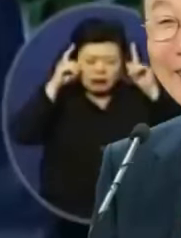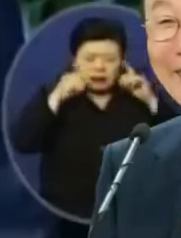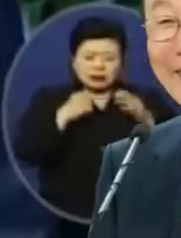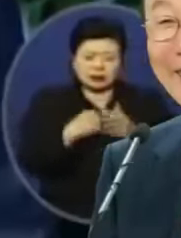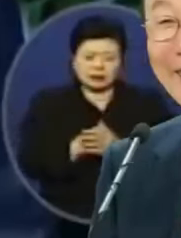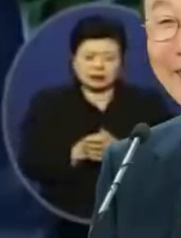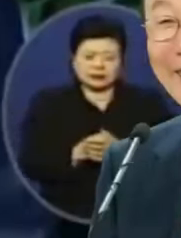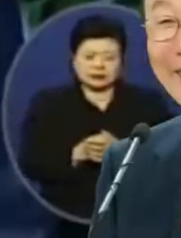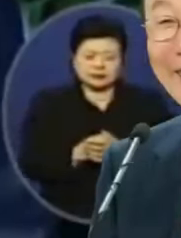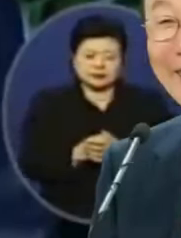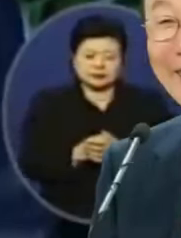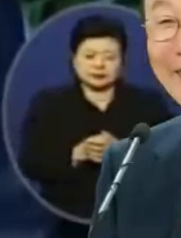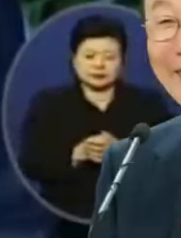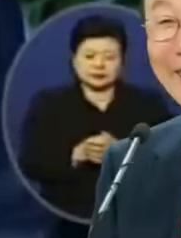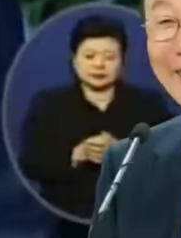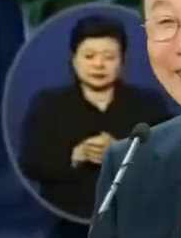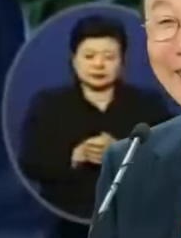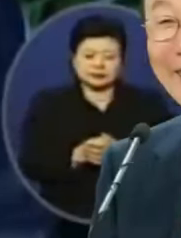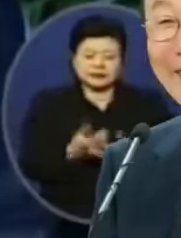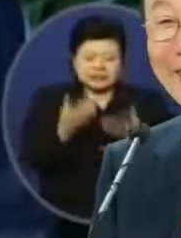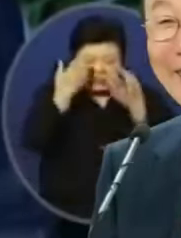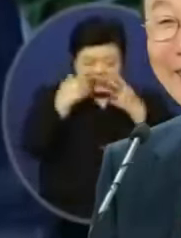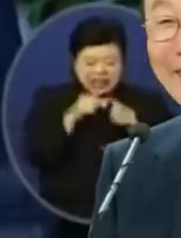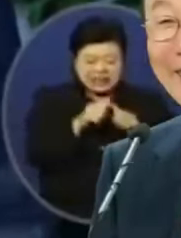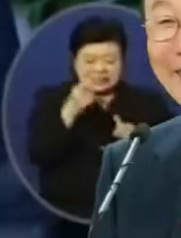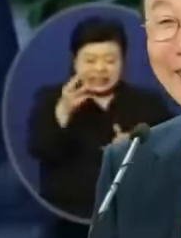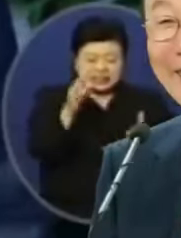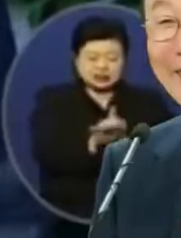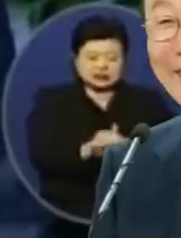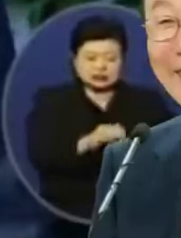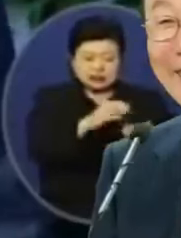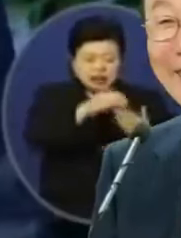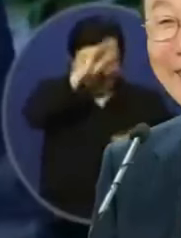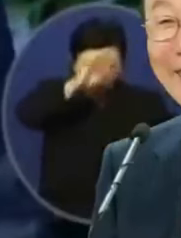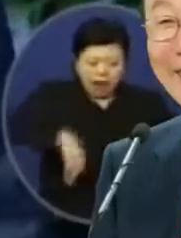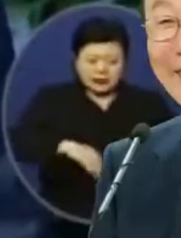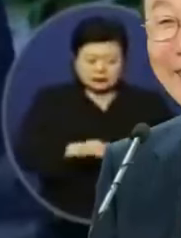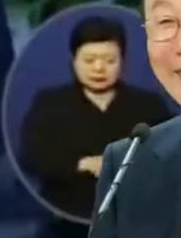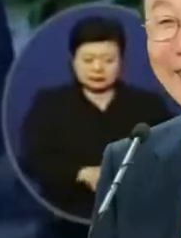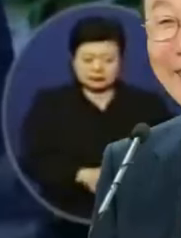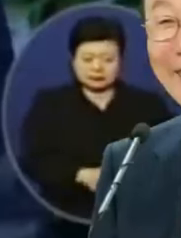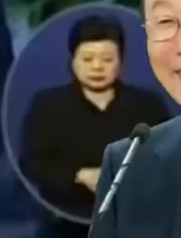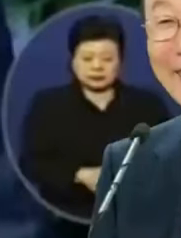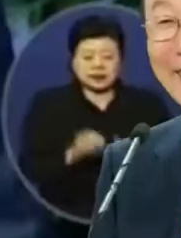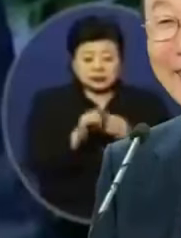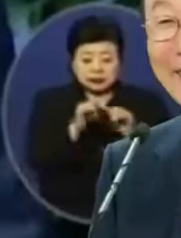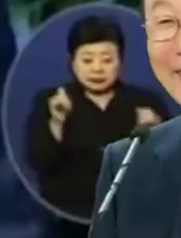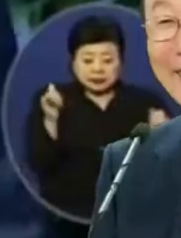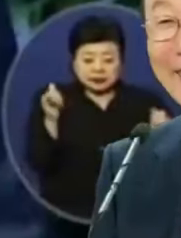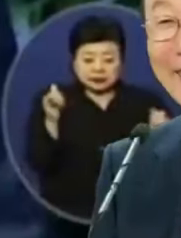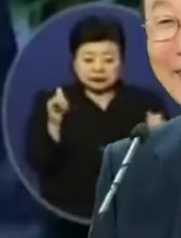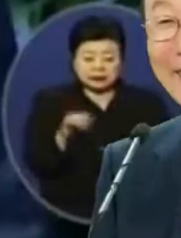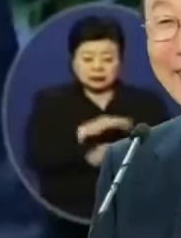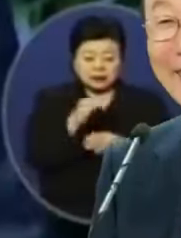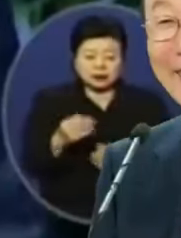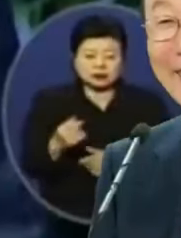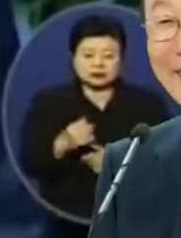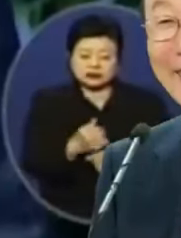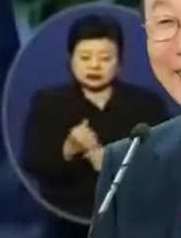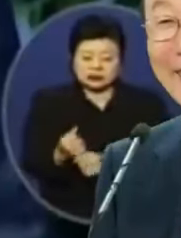그래서 그는 사드락과 메삭과 아벳느고를 끌어오라. 그 사람들이 모두 다